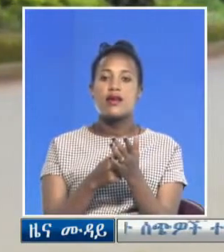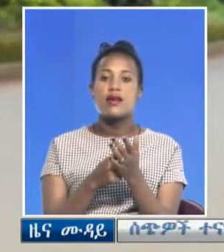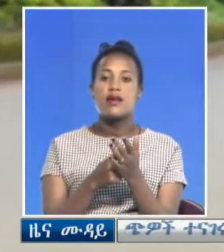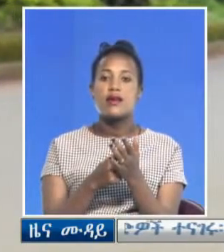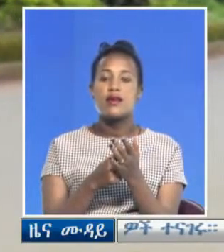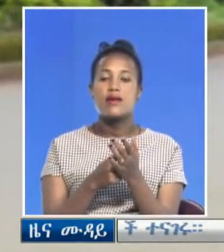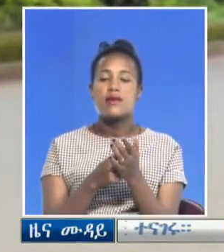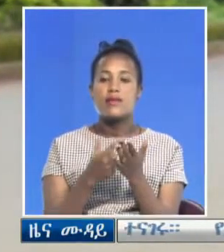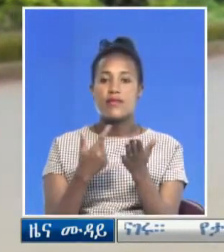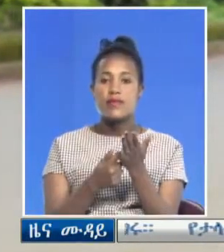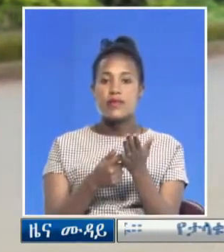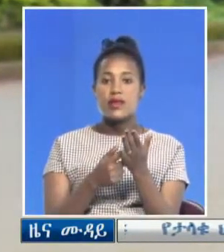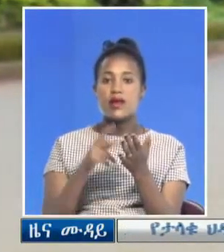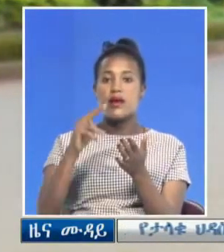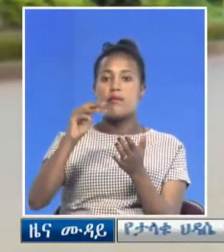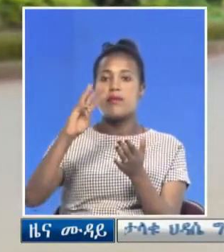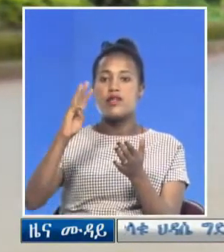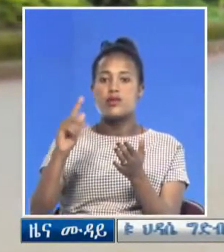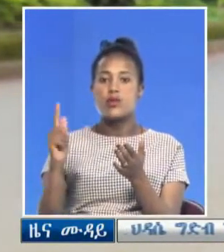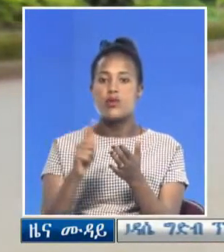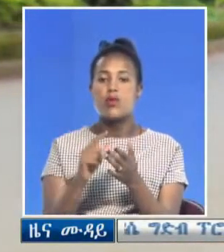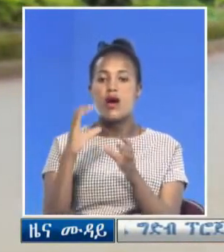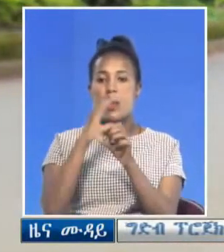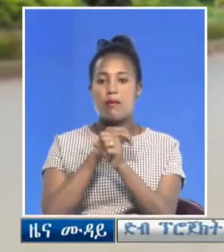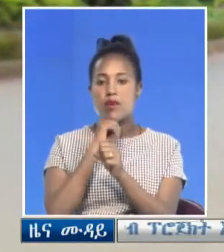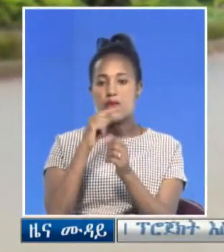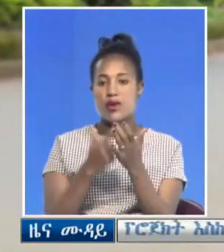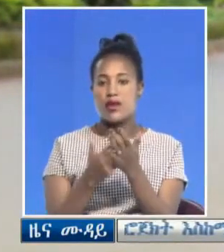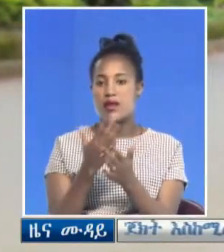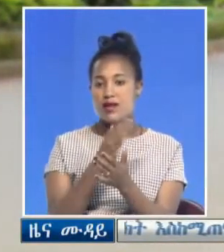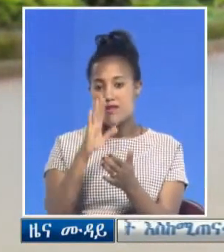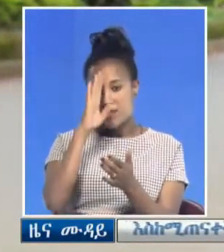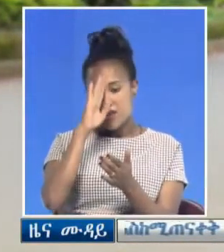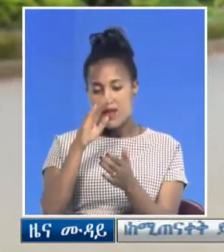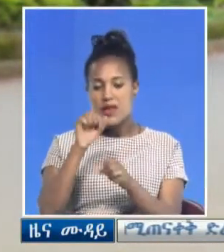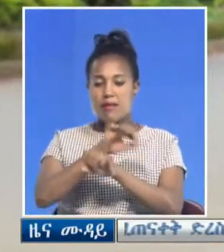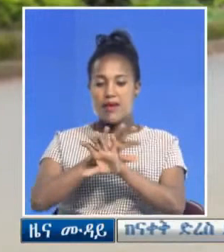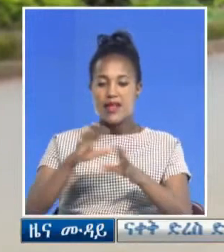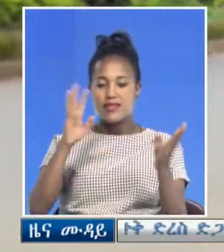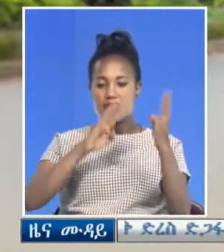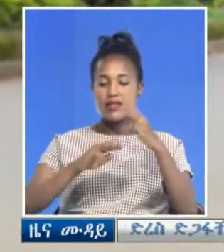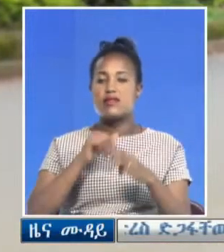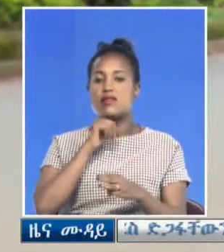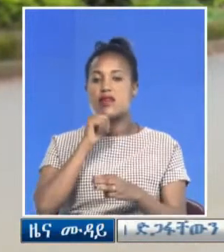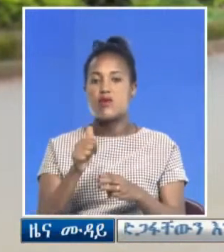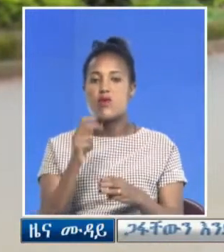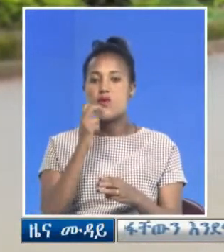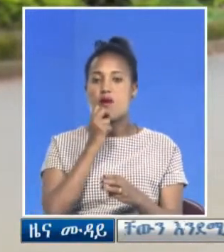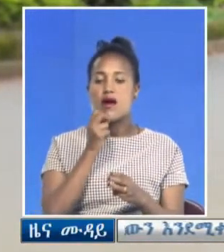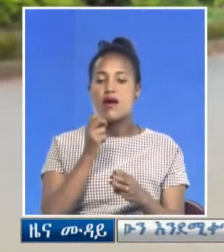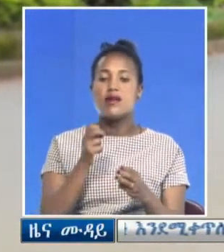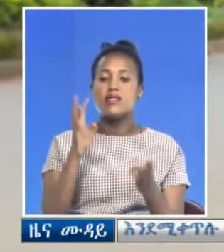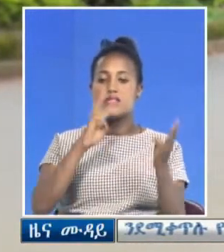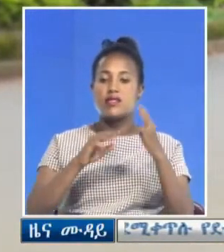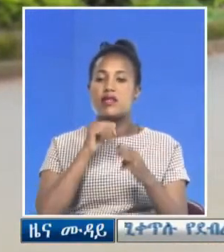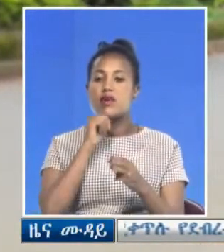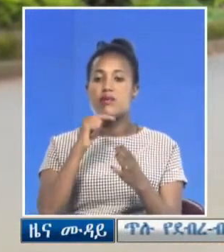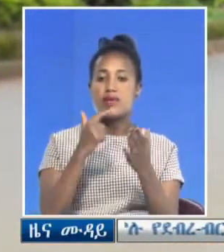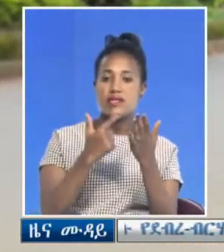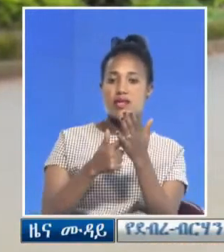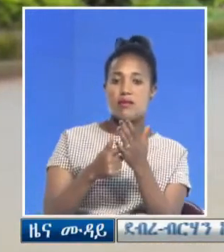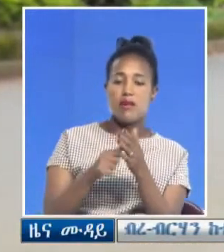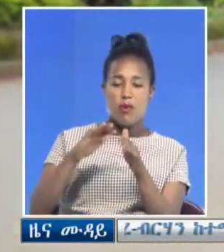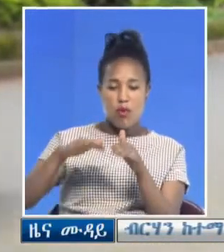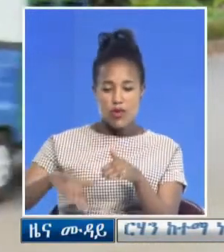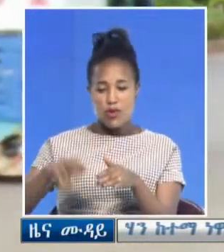ግድብ አለማለቁ መስኖ አለማለቁ ያንን ነገር ፈጥሮታል ማለት ነው። የመሬት ችግር ሳይኖር የውሃ መስኖ ችግር ሳይሆን በዚህ